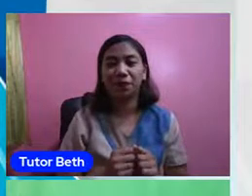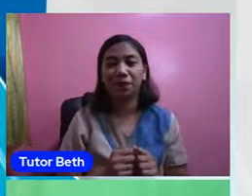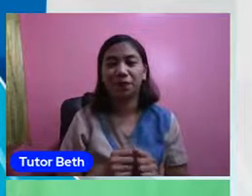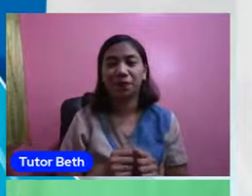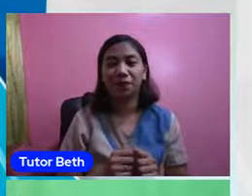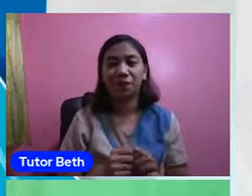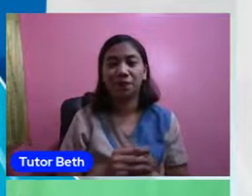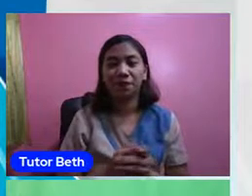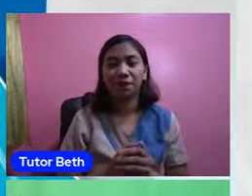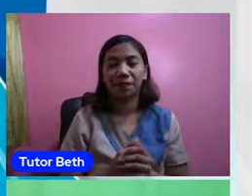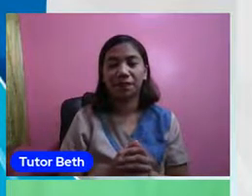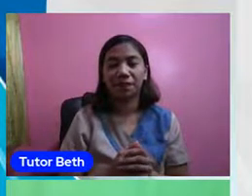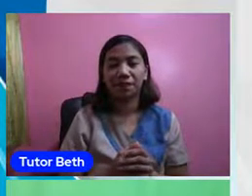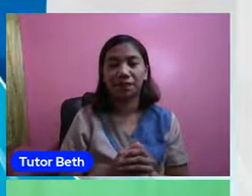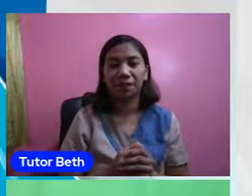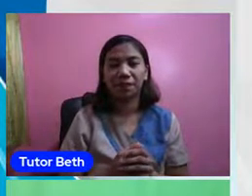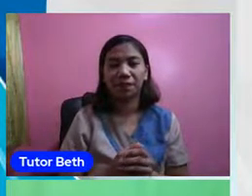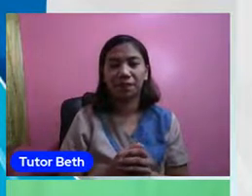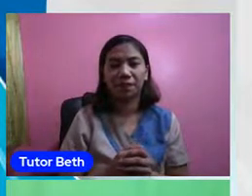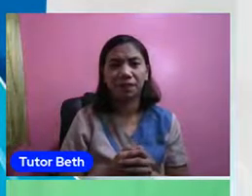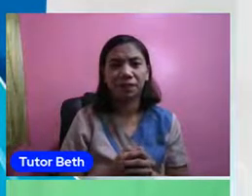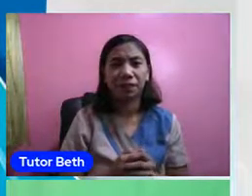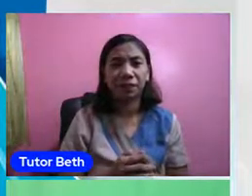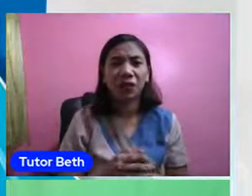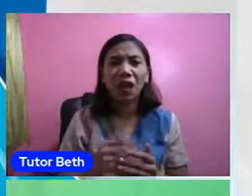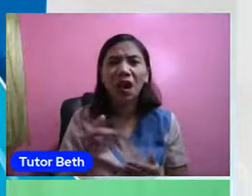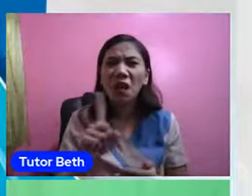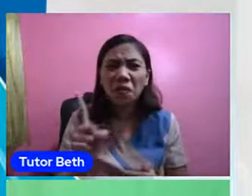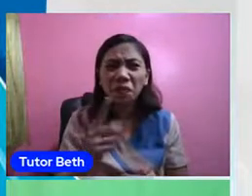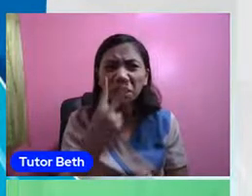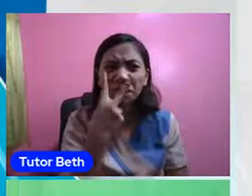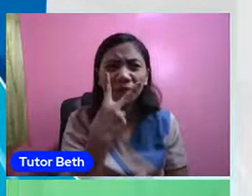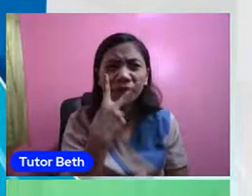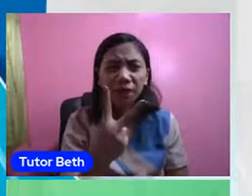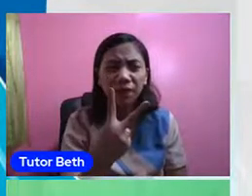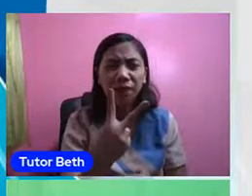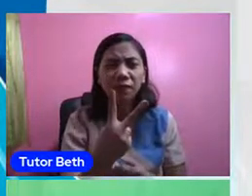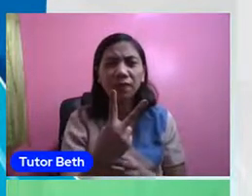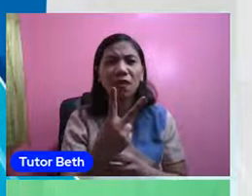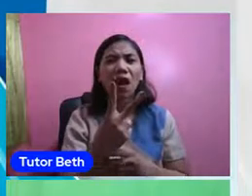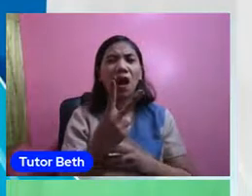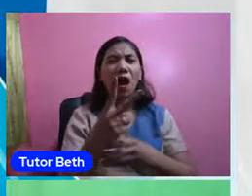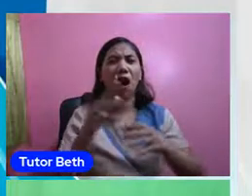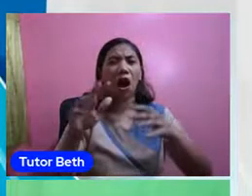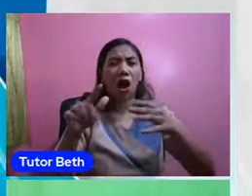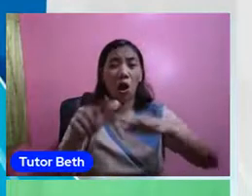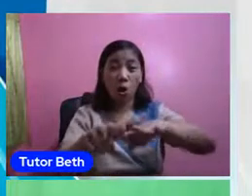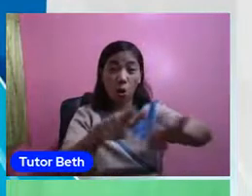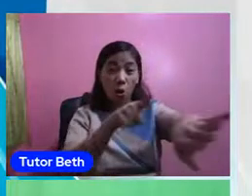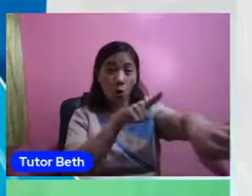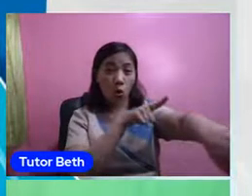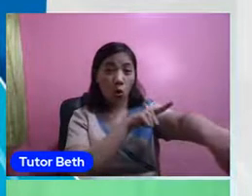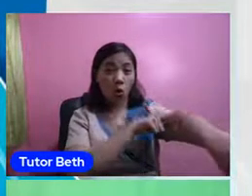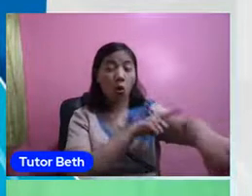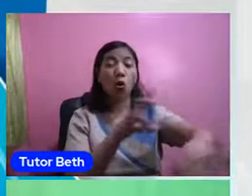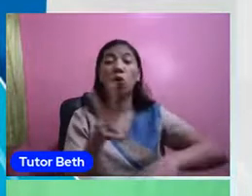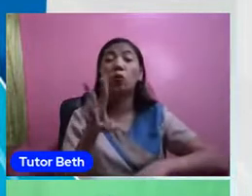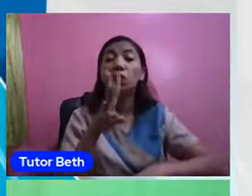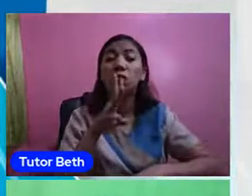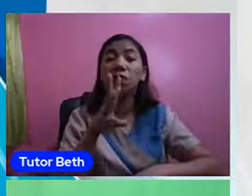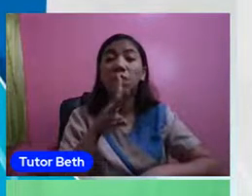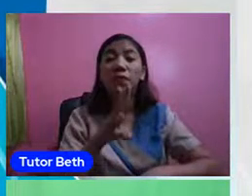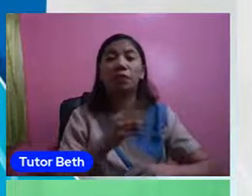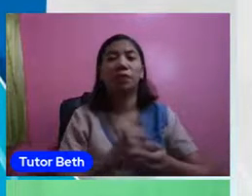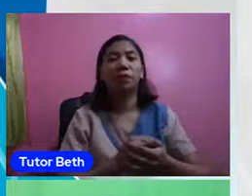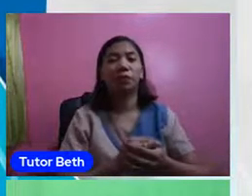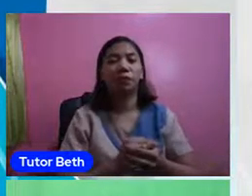Ikalawang larawan naman. Anong nakikita nyo? Mahabang ano yan? Tubigan. Mahabang pagdaloy ng tubig.